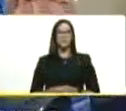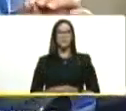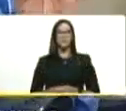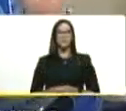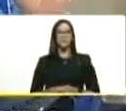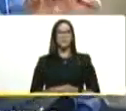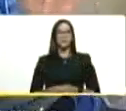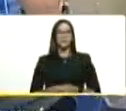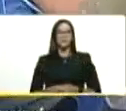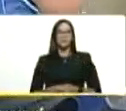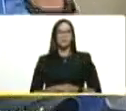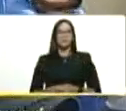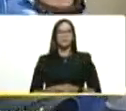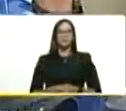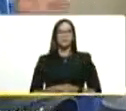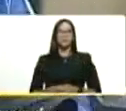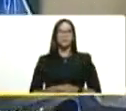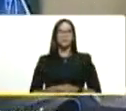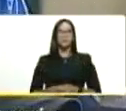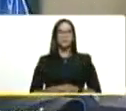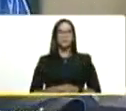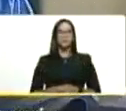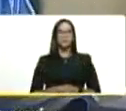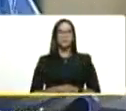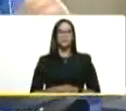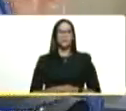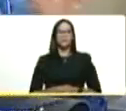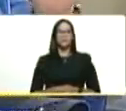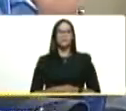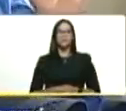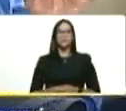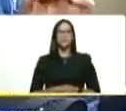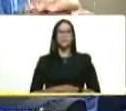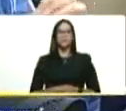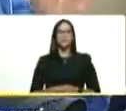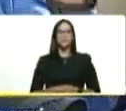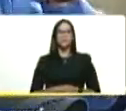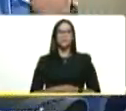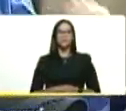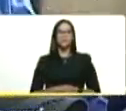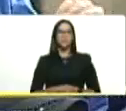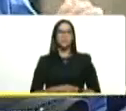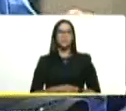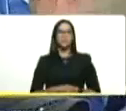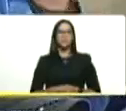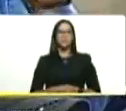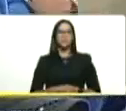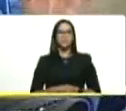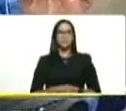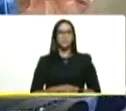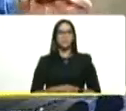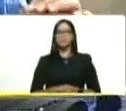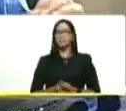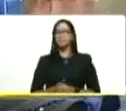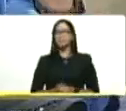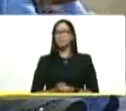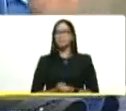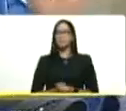لرحيل القائد العظيم الكبير الأممي هوغو تشافيز نأتي إلى فنزويلا وإلى